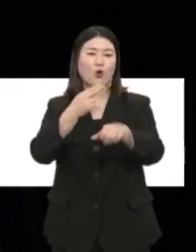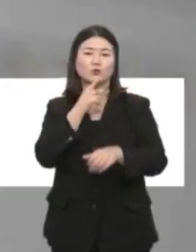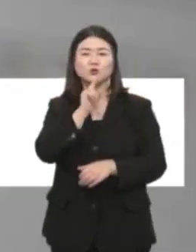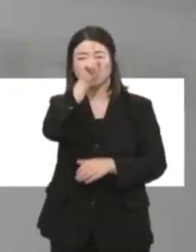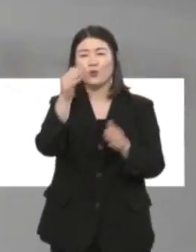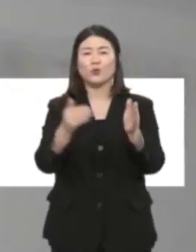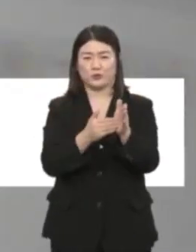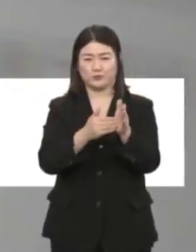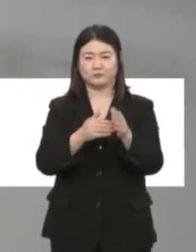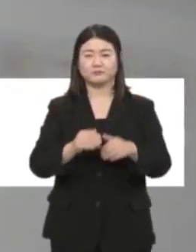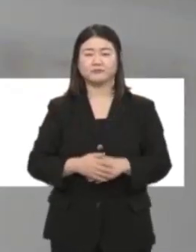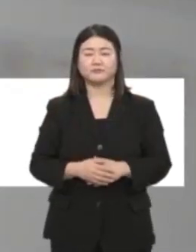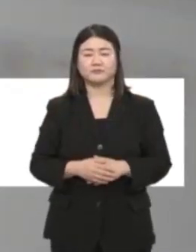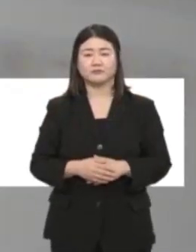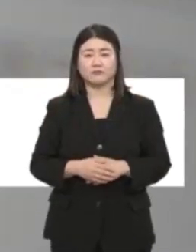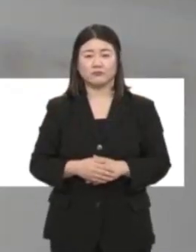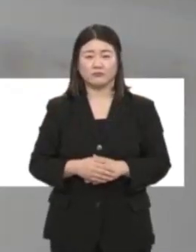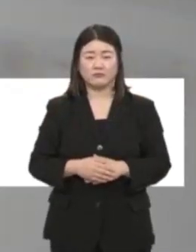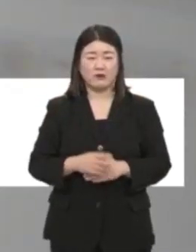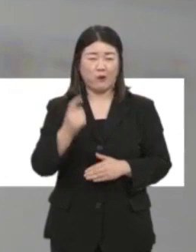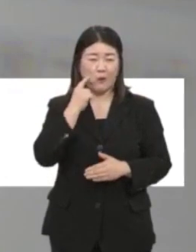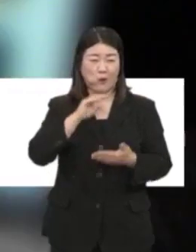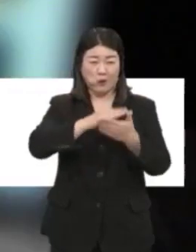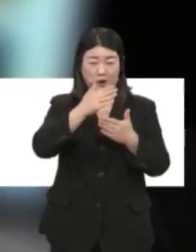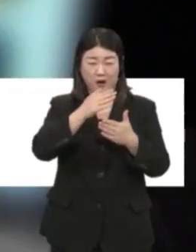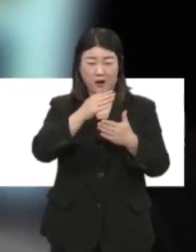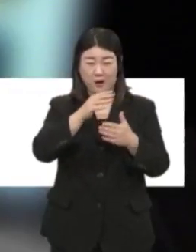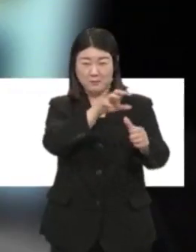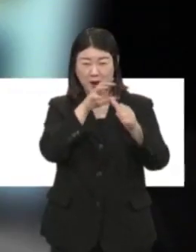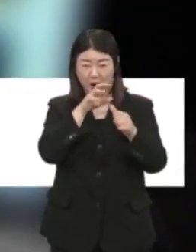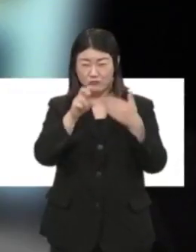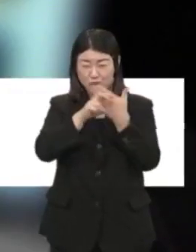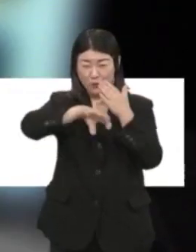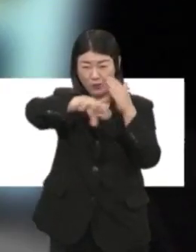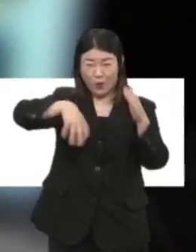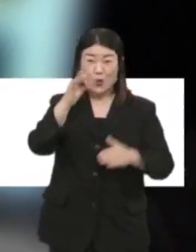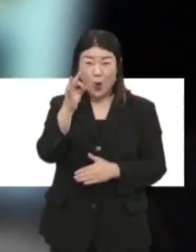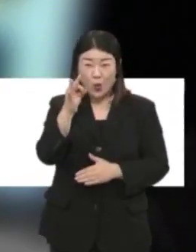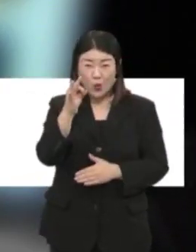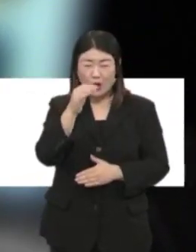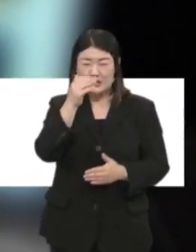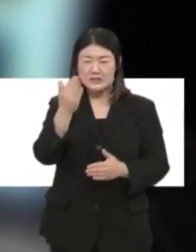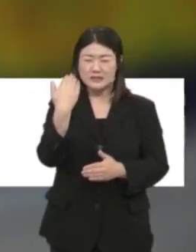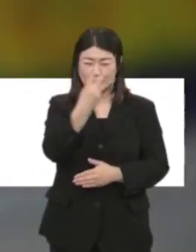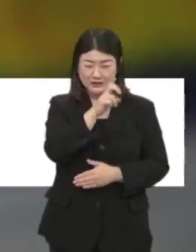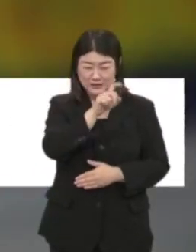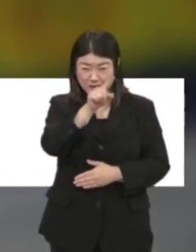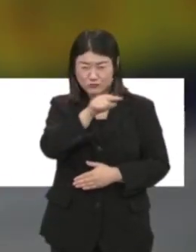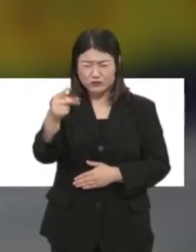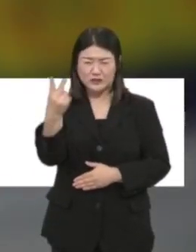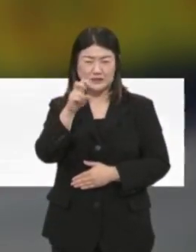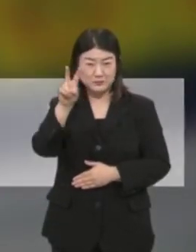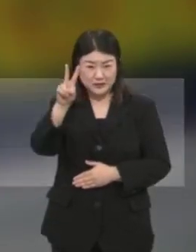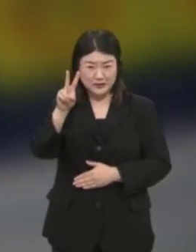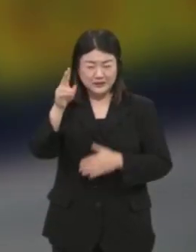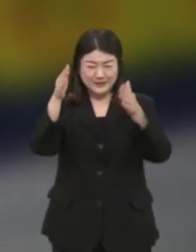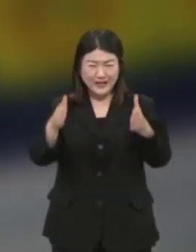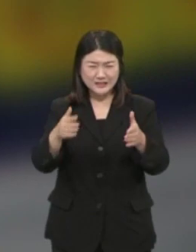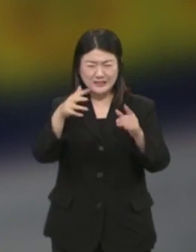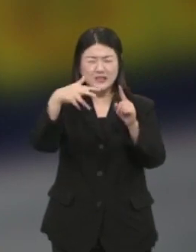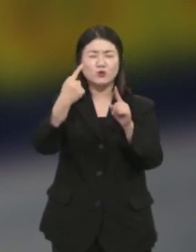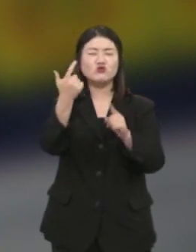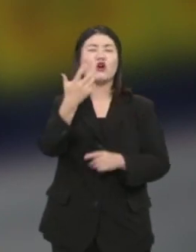불구속 송치했습니다 이들이 가상 교자를 통해 불법으로 세탁한 범죄 자금만 지난 2년부터 지난해까지